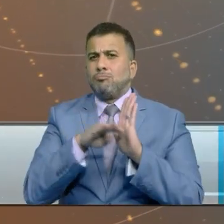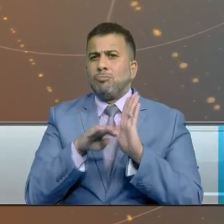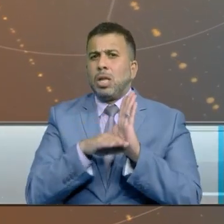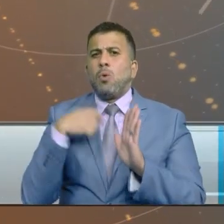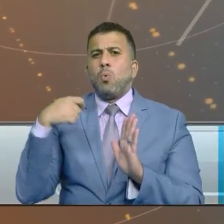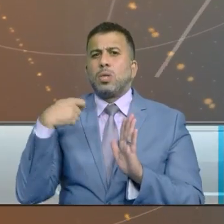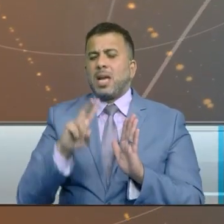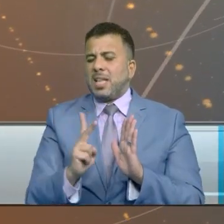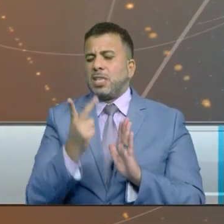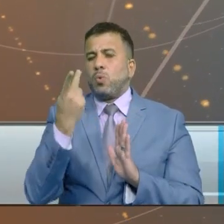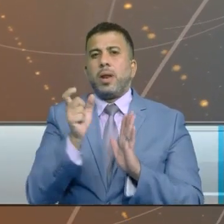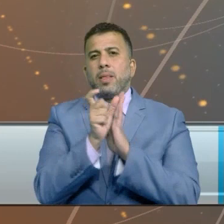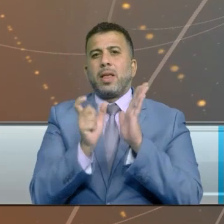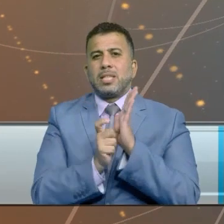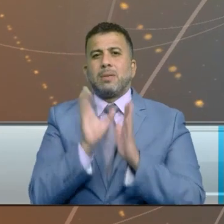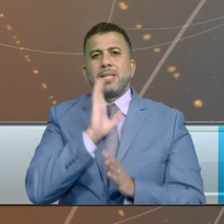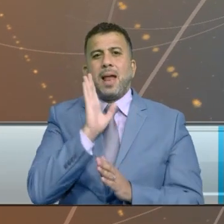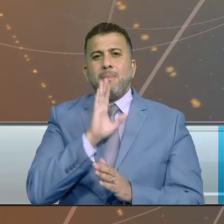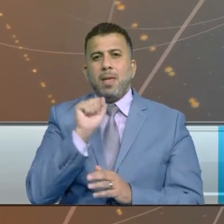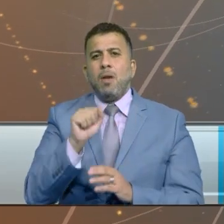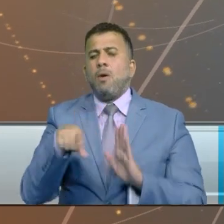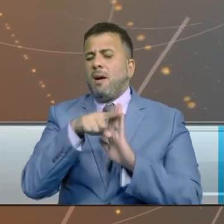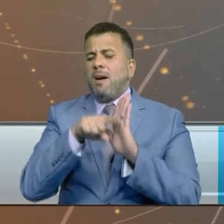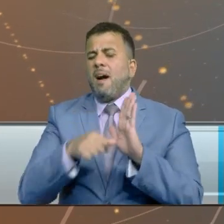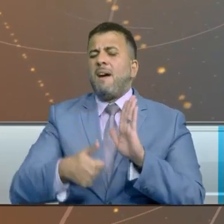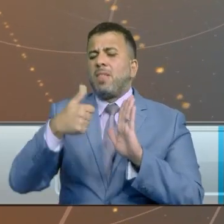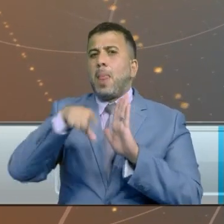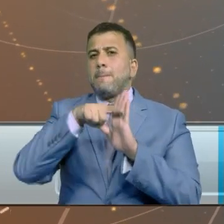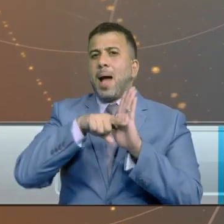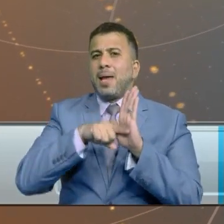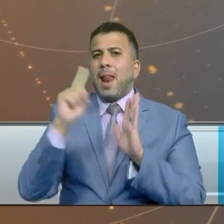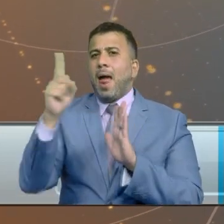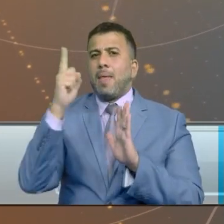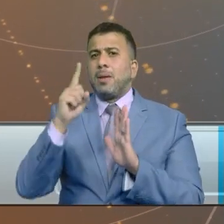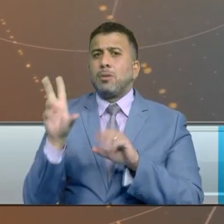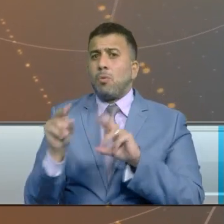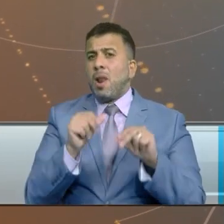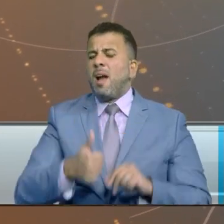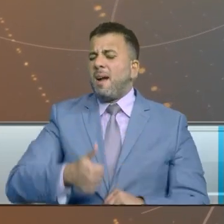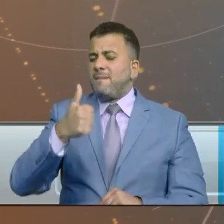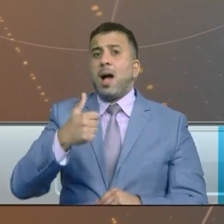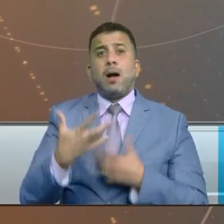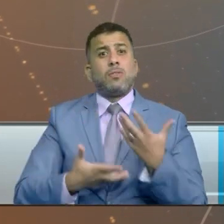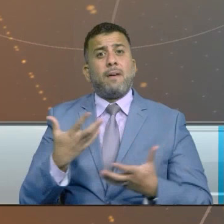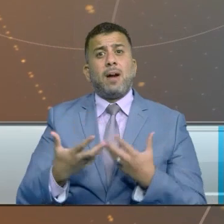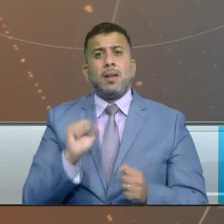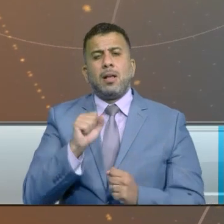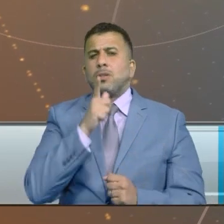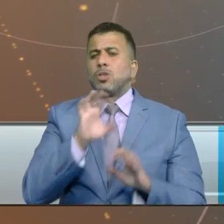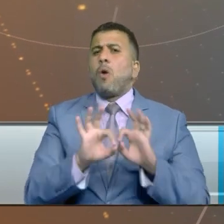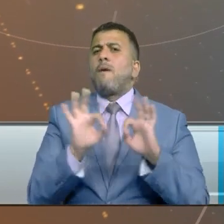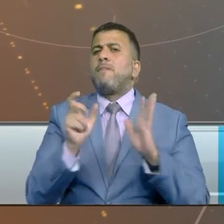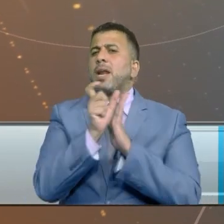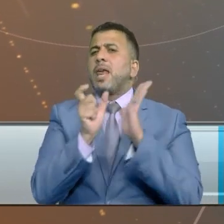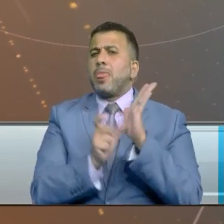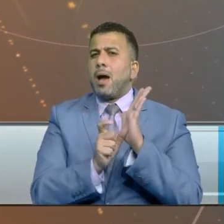ياتي في اط ار جهود الوزاره لتطوير المنظومه التعليميه وفق افضل المعايير العالميه لتكون اكثر كفاءه وفعاليه